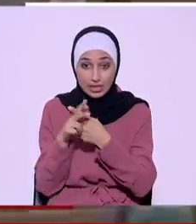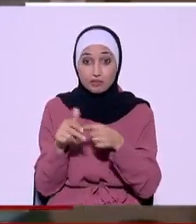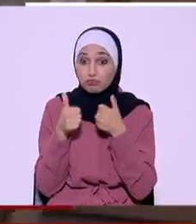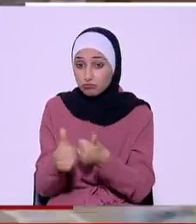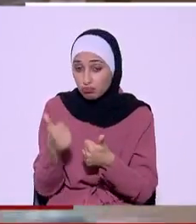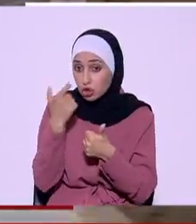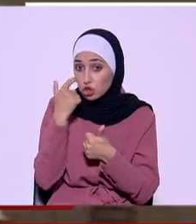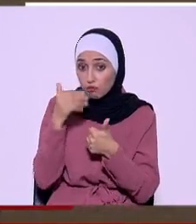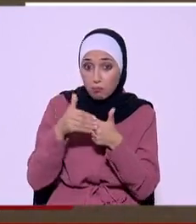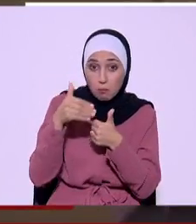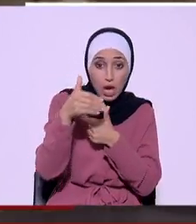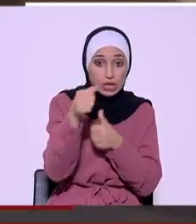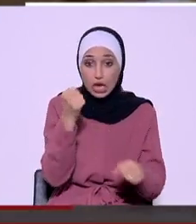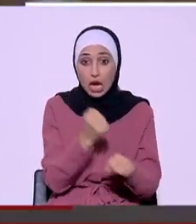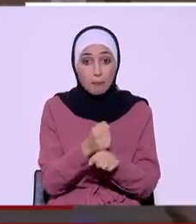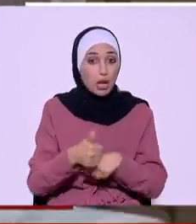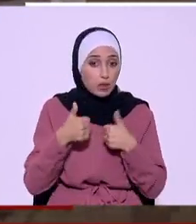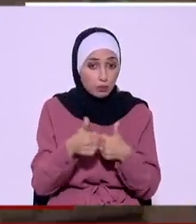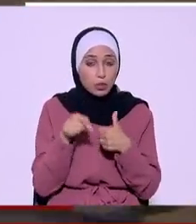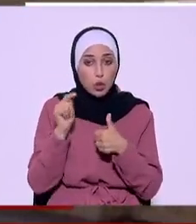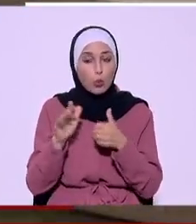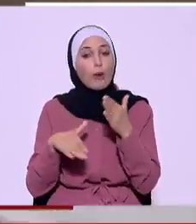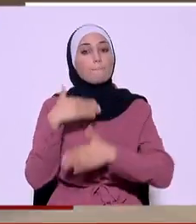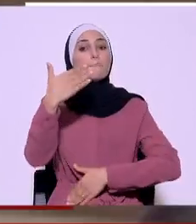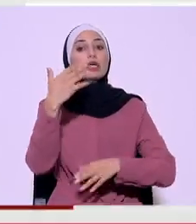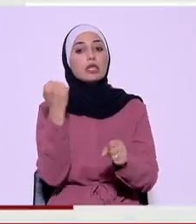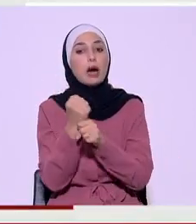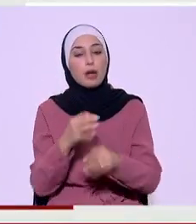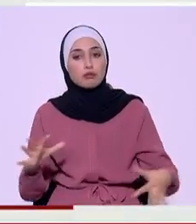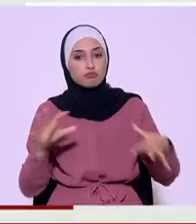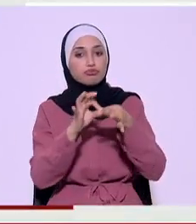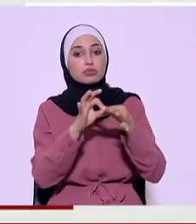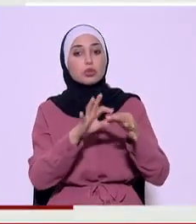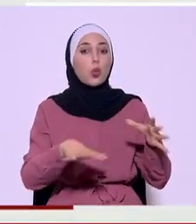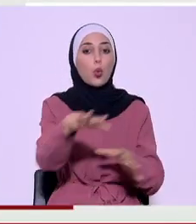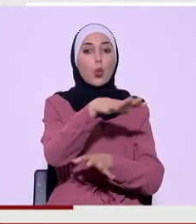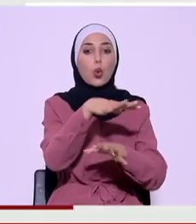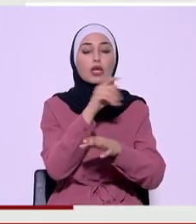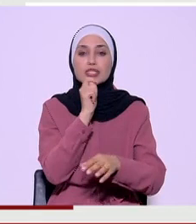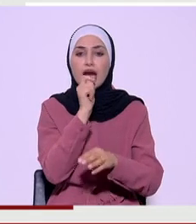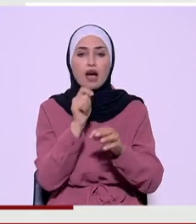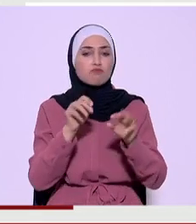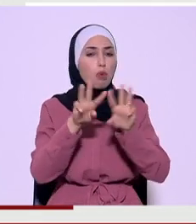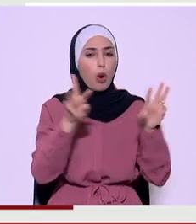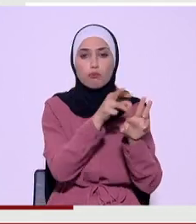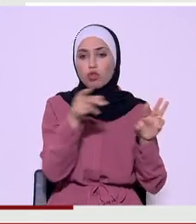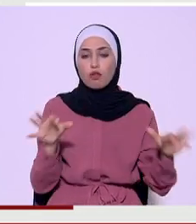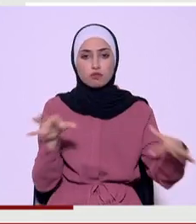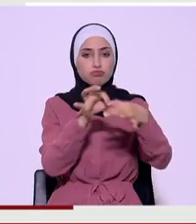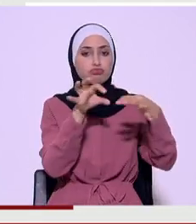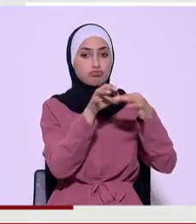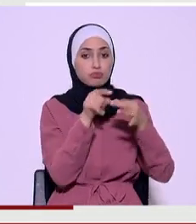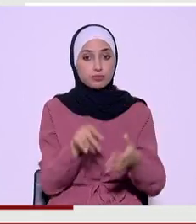سليم يدخلها برودكشن ويعملها على لايف على السيرفرات الحقيقيه اللي الناس بتستخدمها. فاعتقد الايام القليله الماضيه هنشاهد